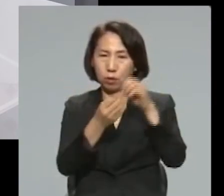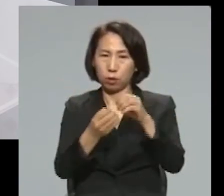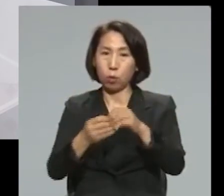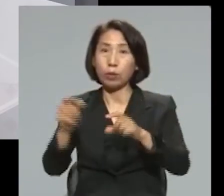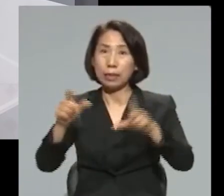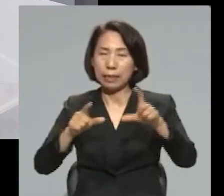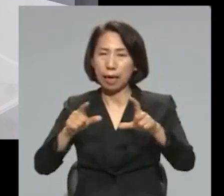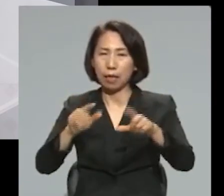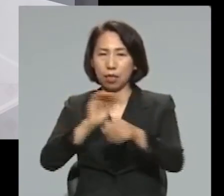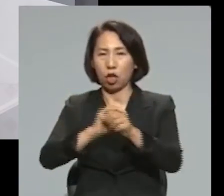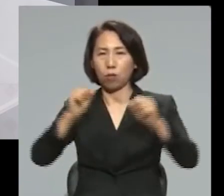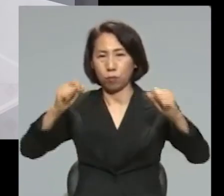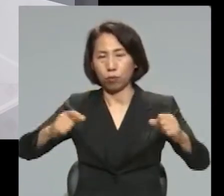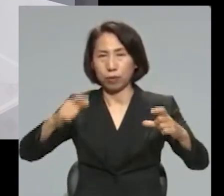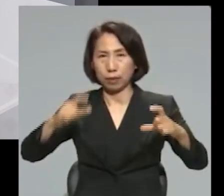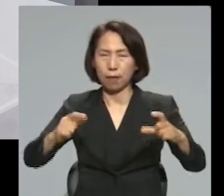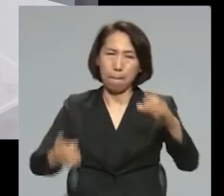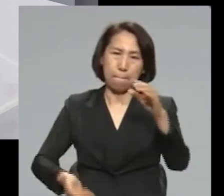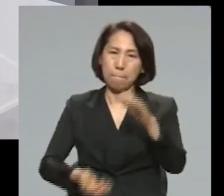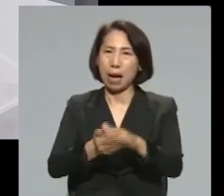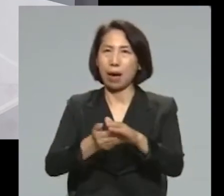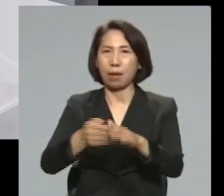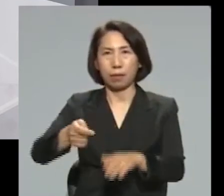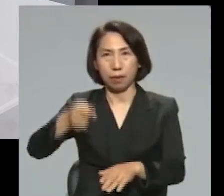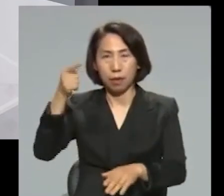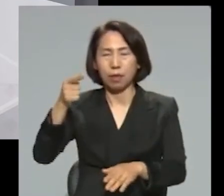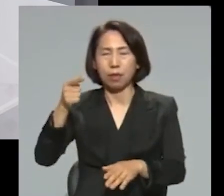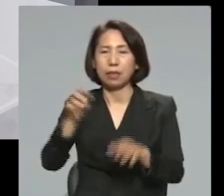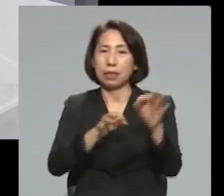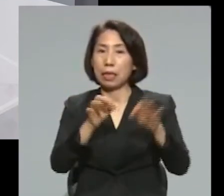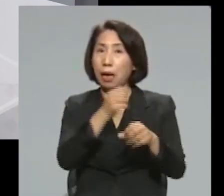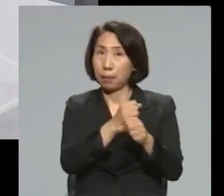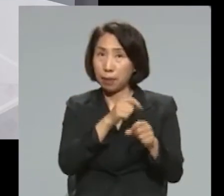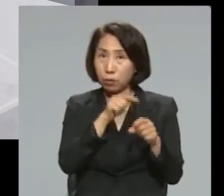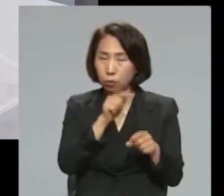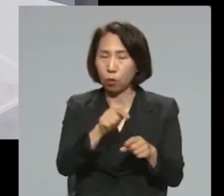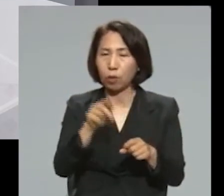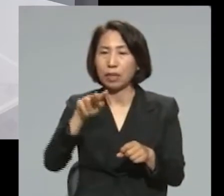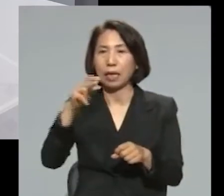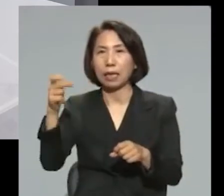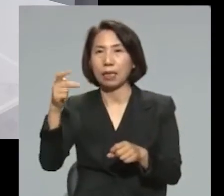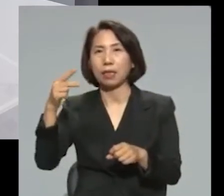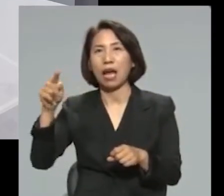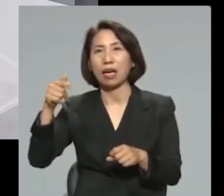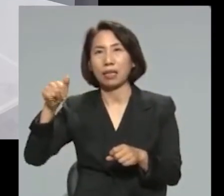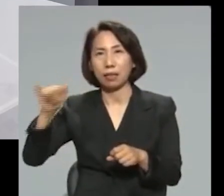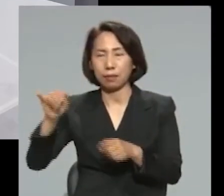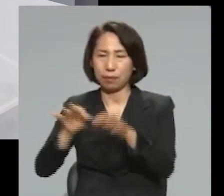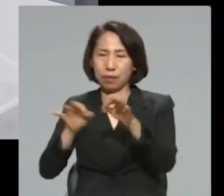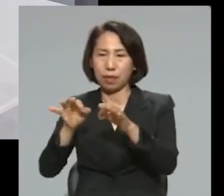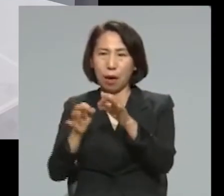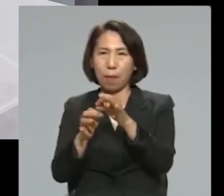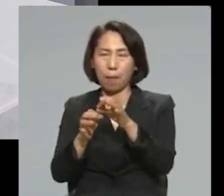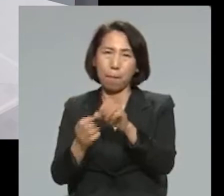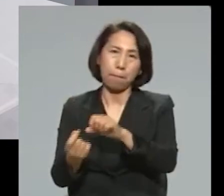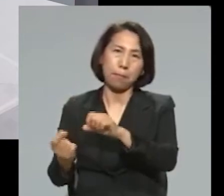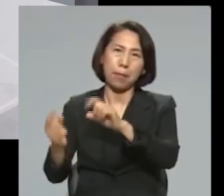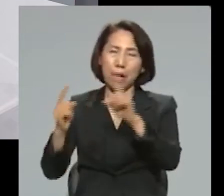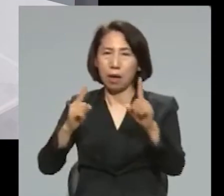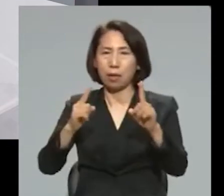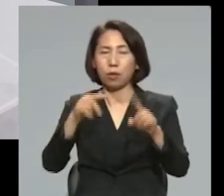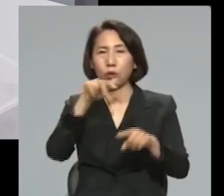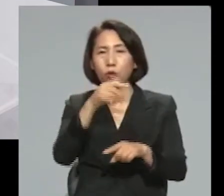경북 어뜸시장 전환과 다산면 닭기시장을 신설하고 좌악 은행나무 숲을